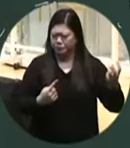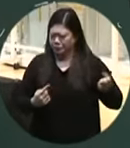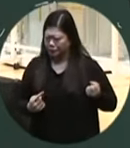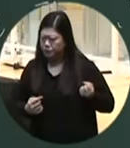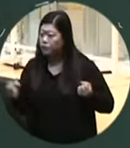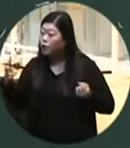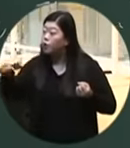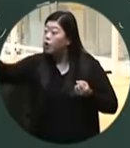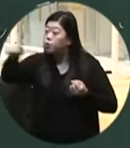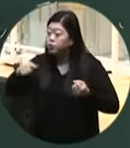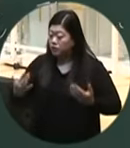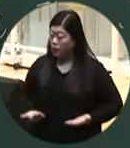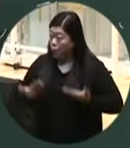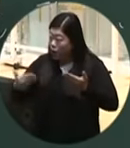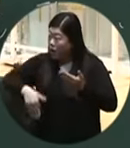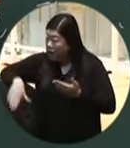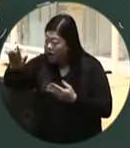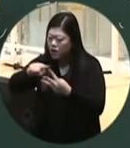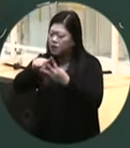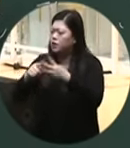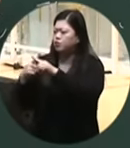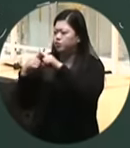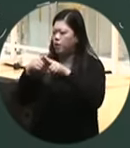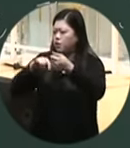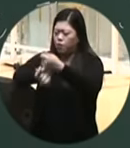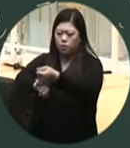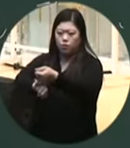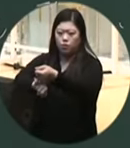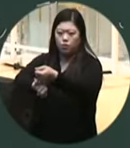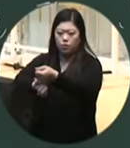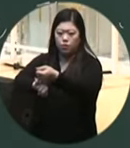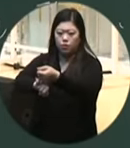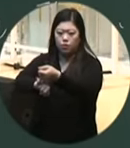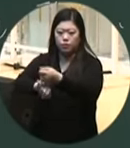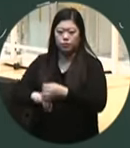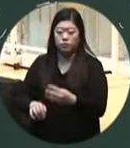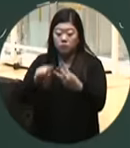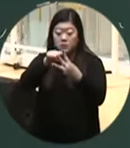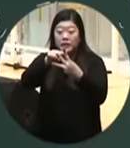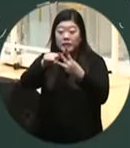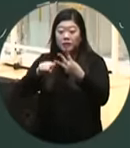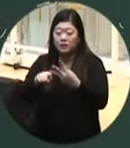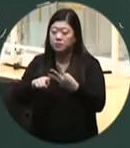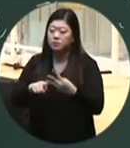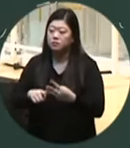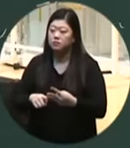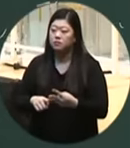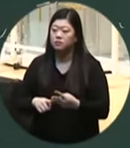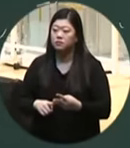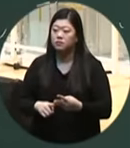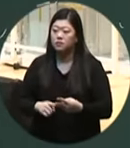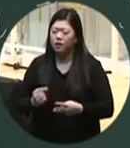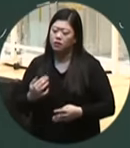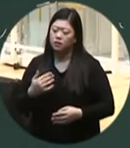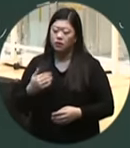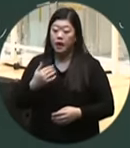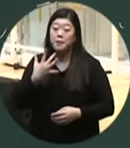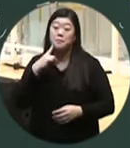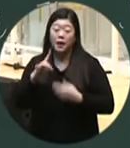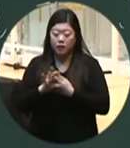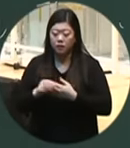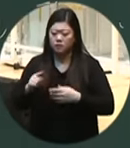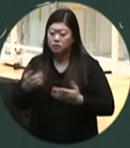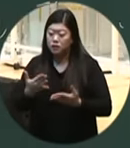나가도 이걸 봐야 돼요. And you go out to do your volunteer work, you must see this. 이걸 보게 되면 크게 당연한 걸 하기 때문에 과하지도 않아요. And because you're doing